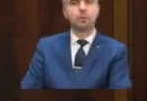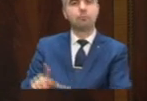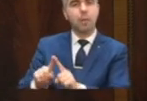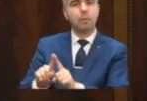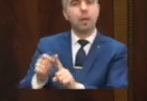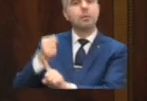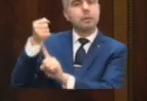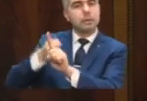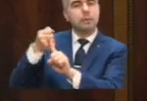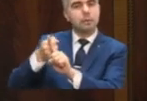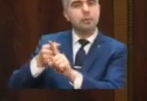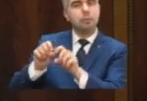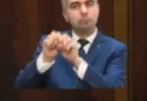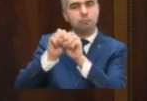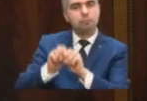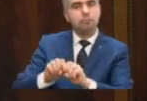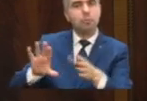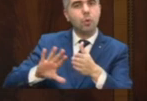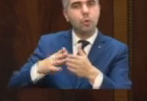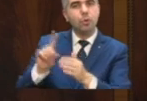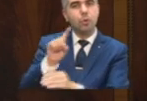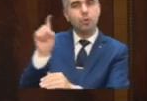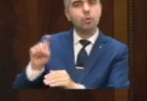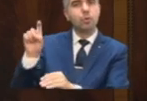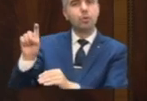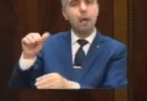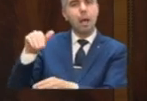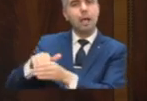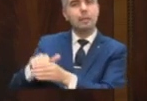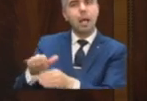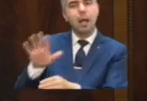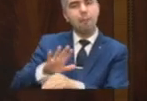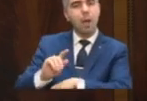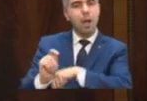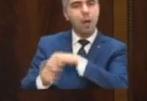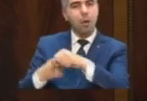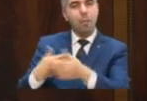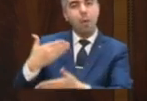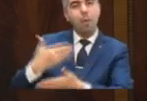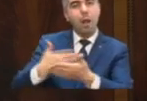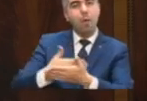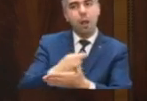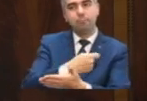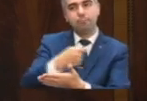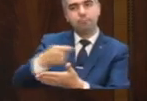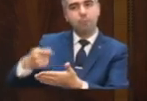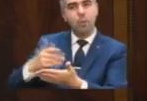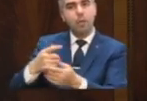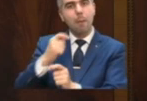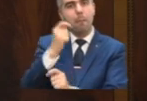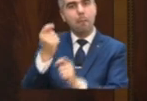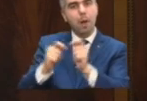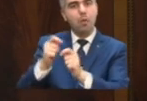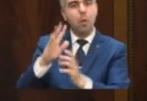جهود لتعميم تغطية الجماعات الترابية ذات الصبغة القروية بوثائق التعمير ومختلف